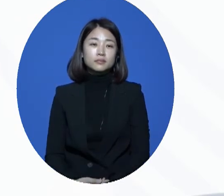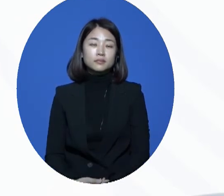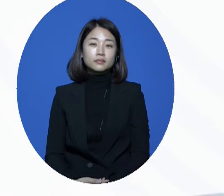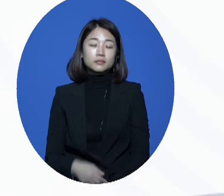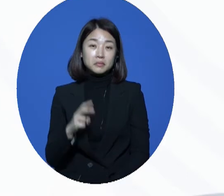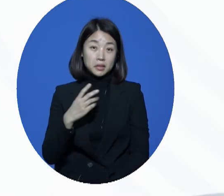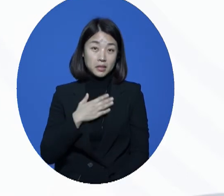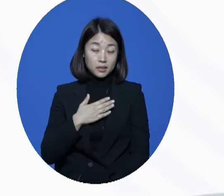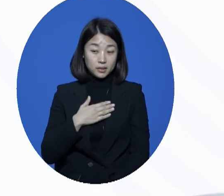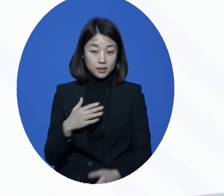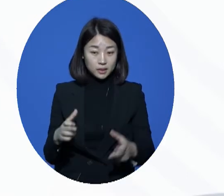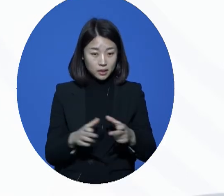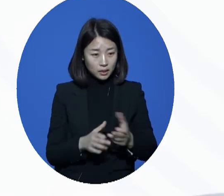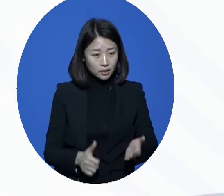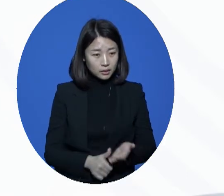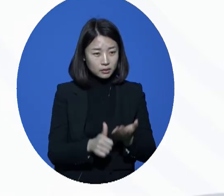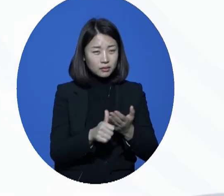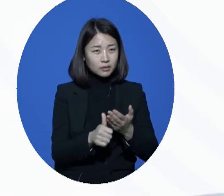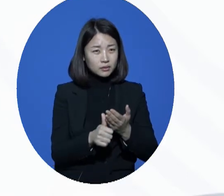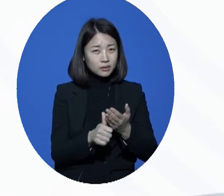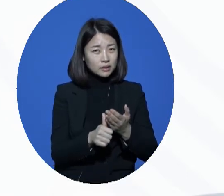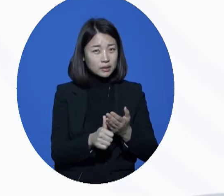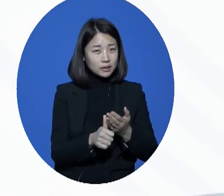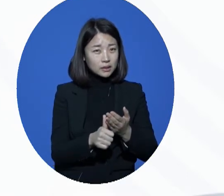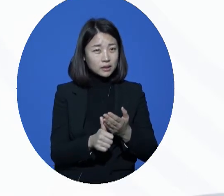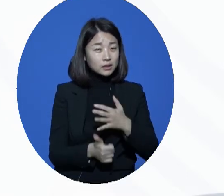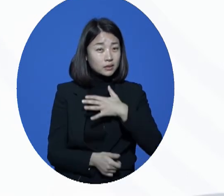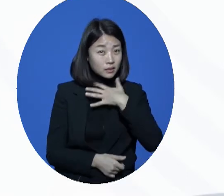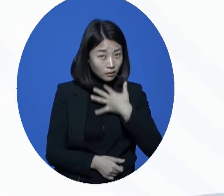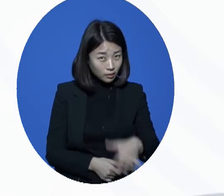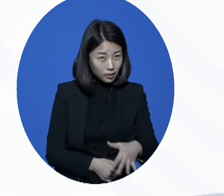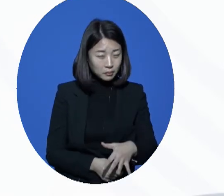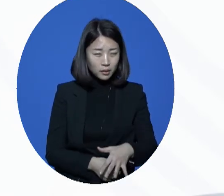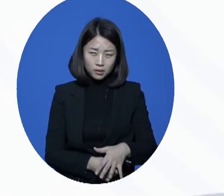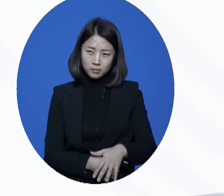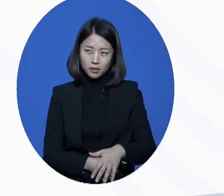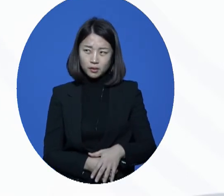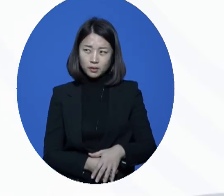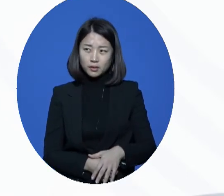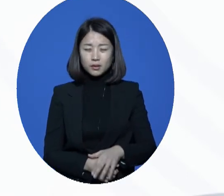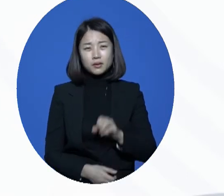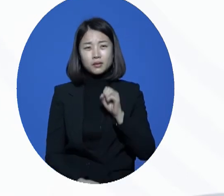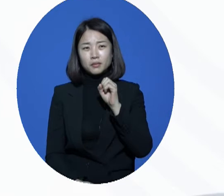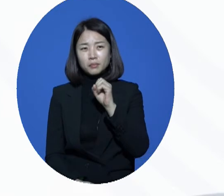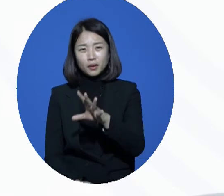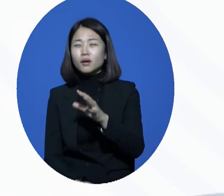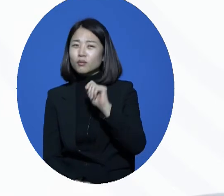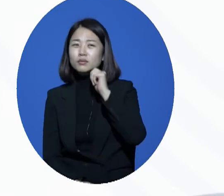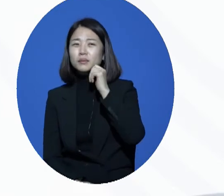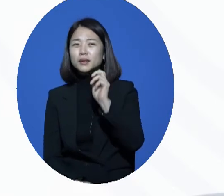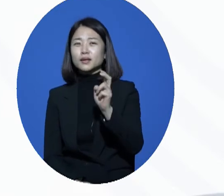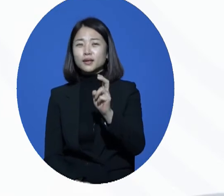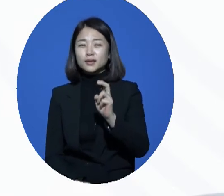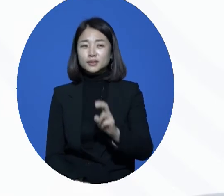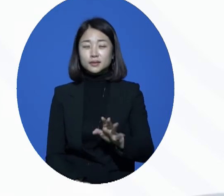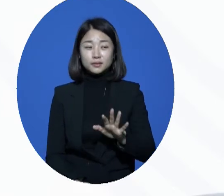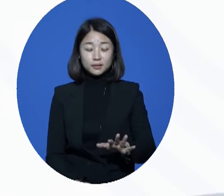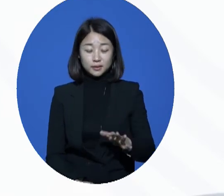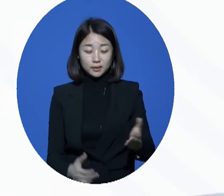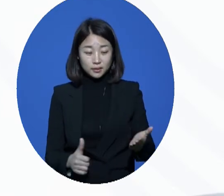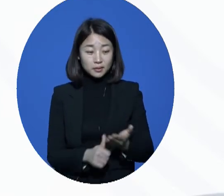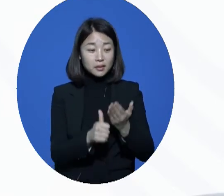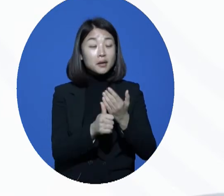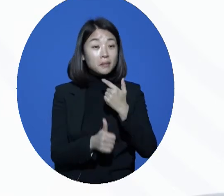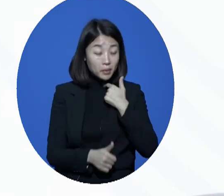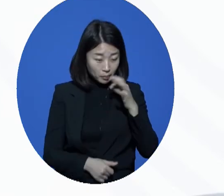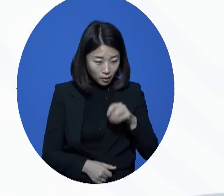아마 제가 장애 아이를 키우지 않았다면 어떤 어려움이 있었는지 짐작하기 어려울 정도로 현장에서는